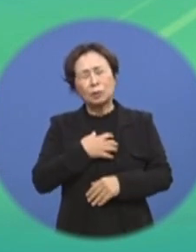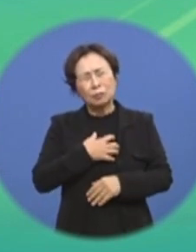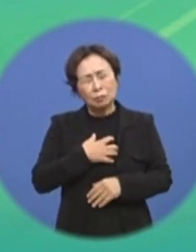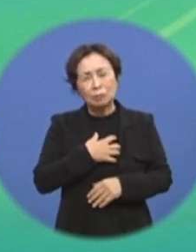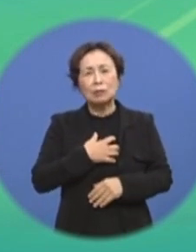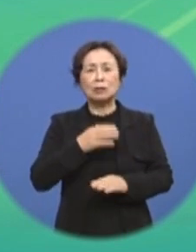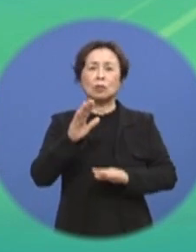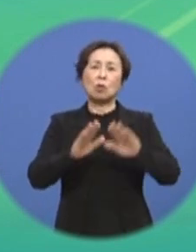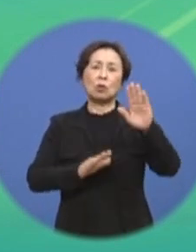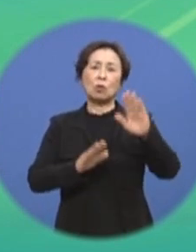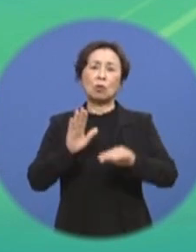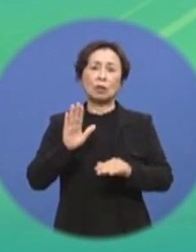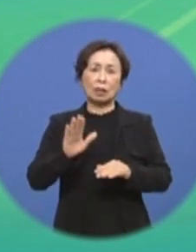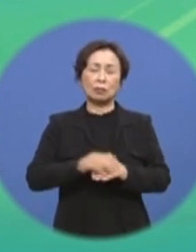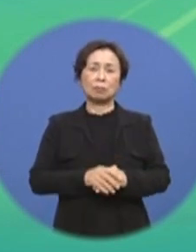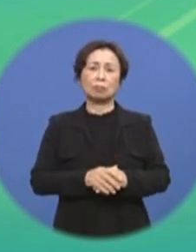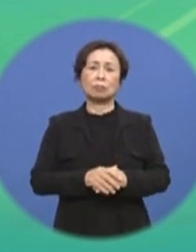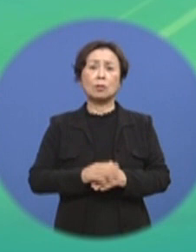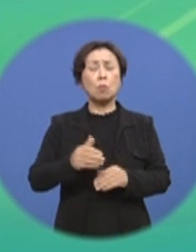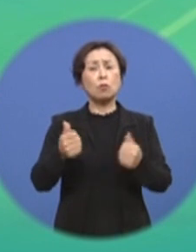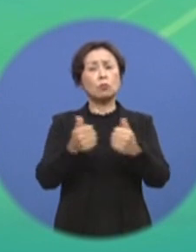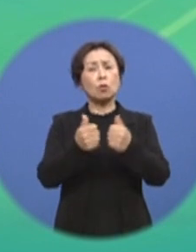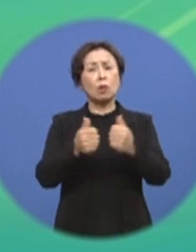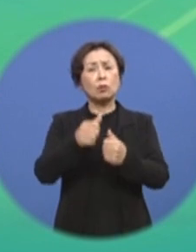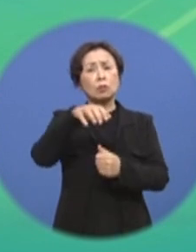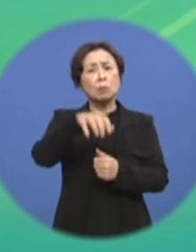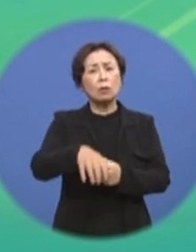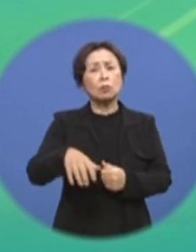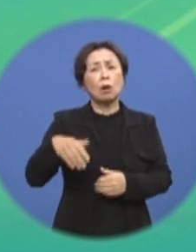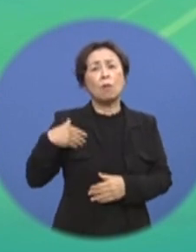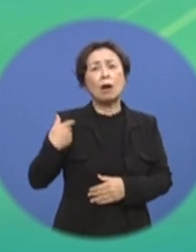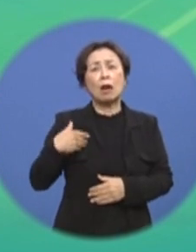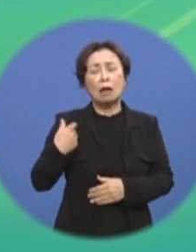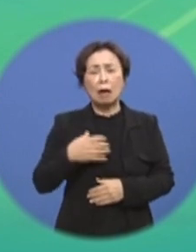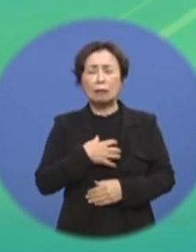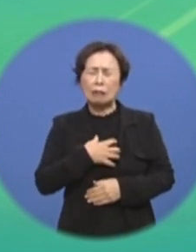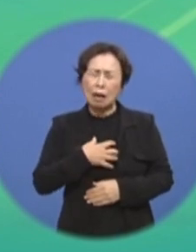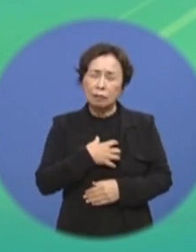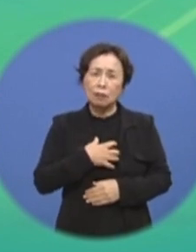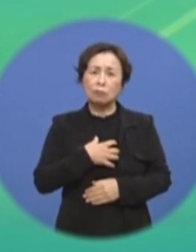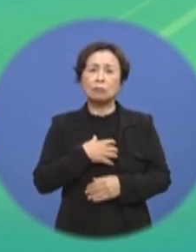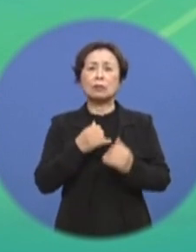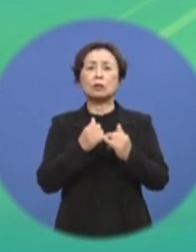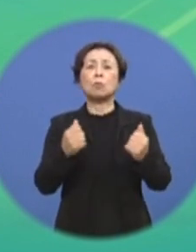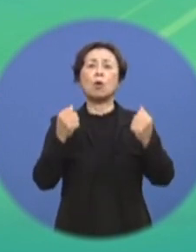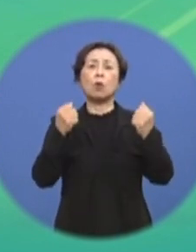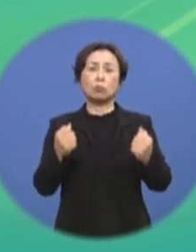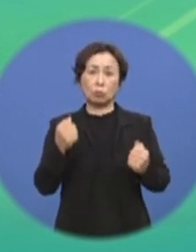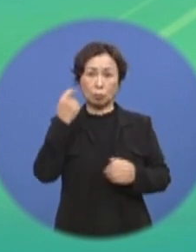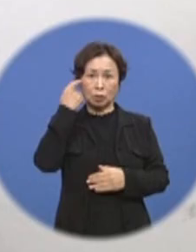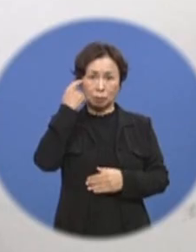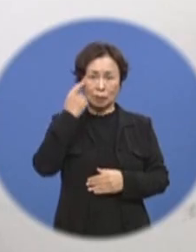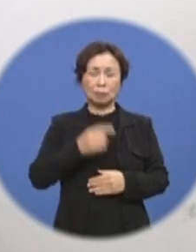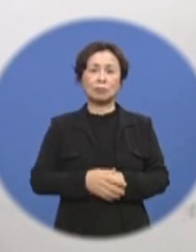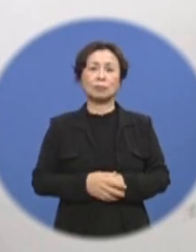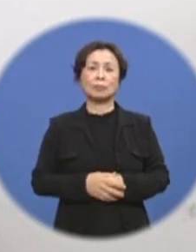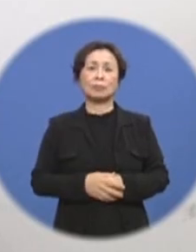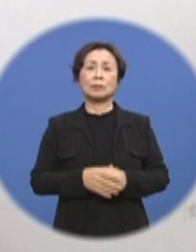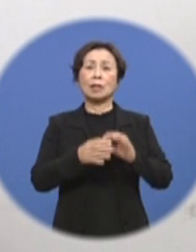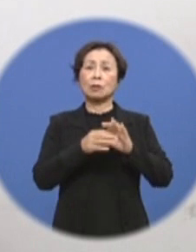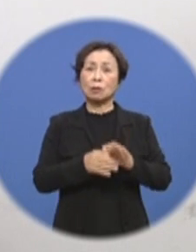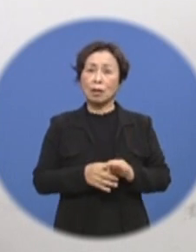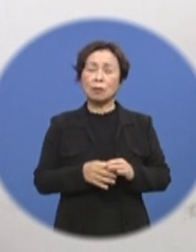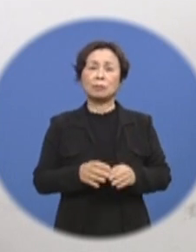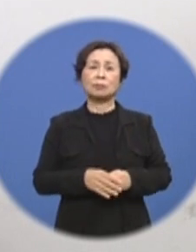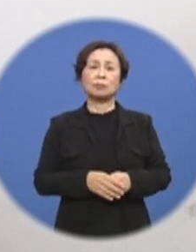と思いますがどこにそう何して良いのか悩んでいる方もおられると思いますそのため